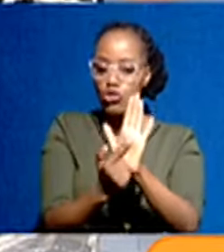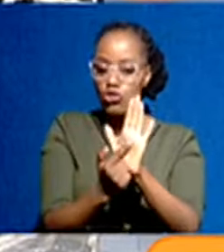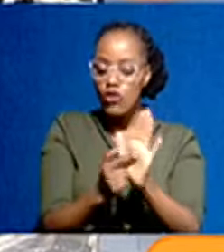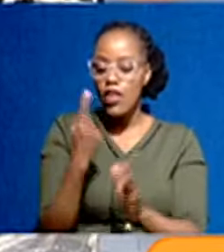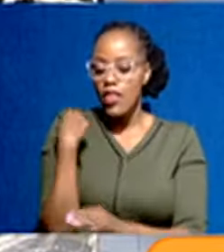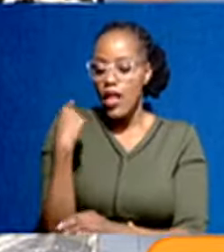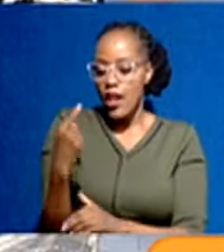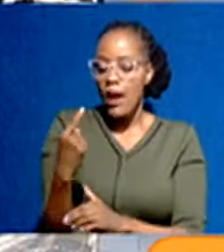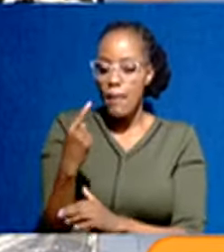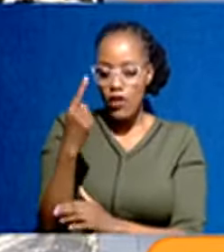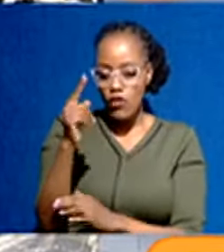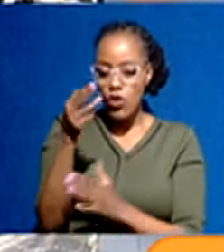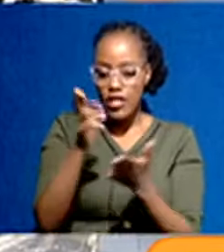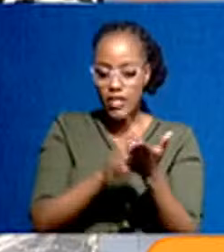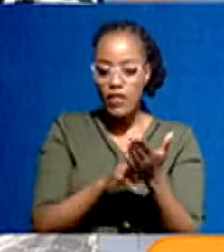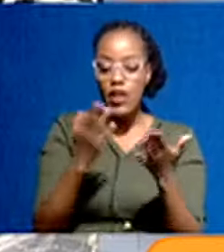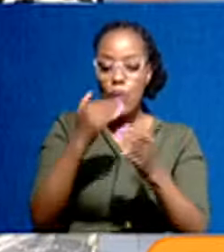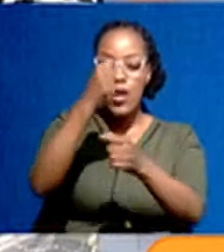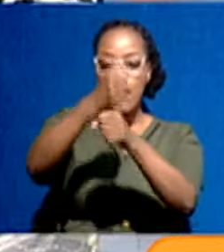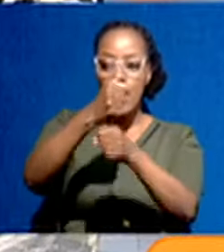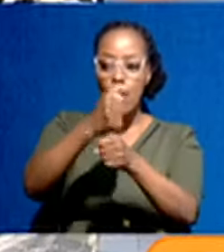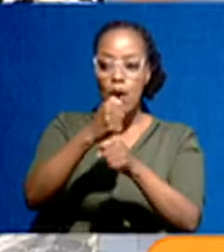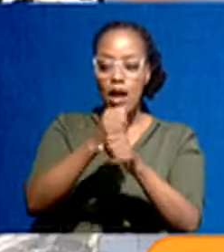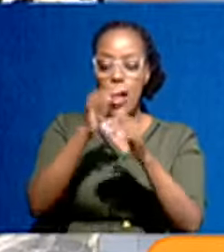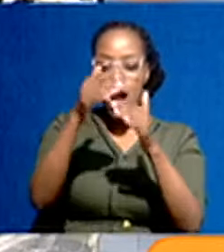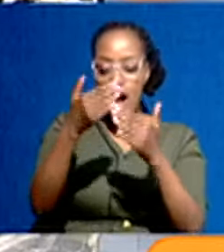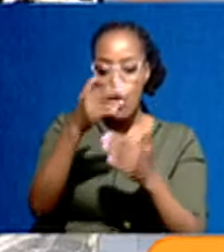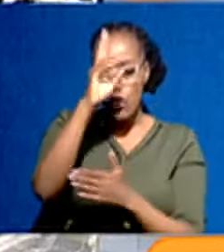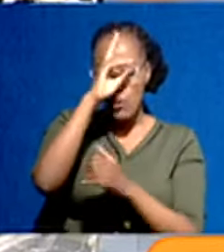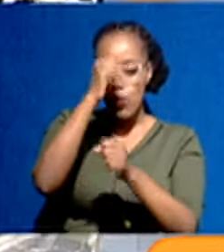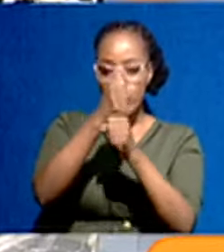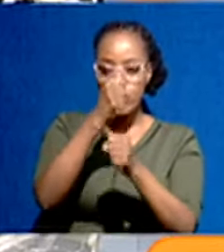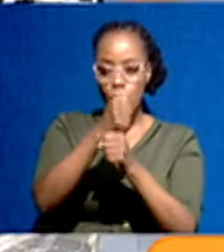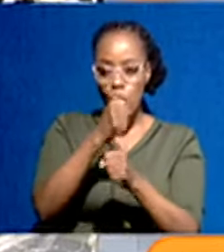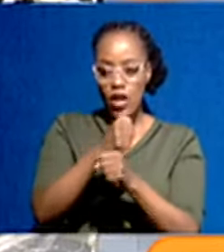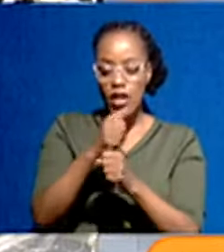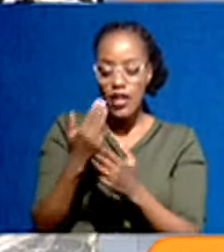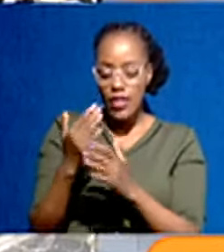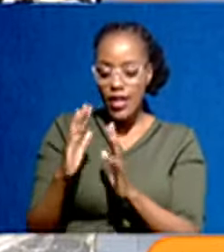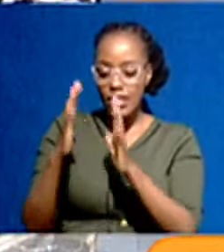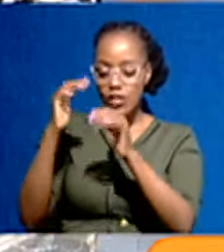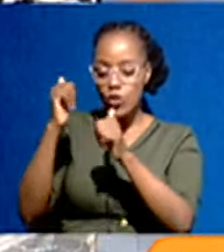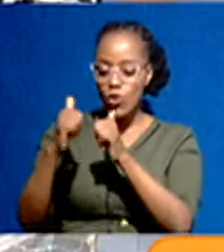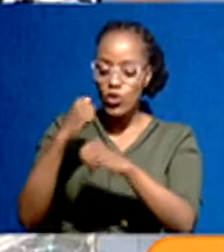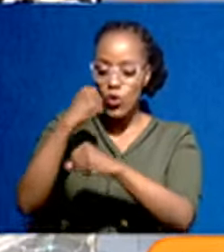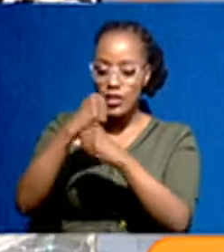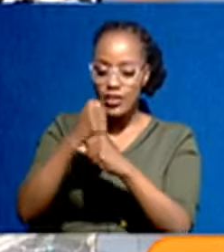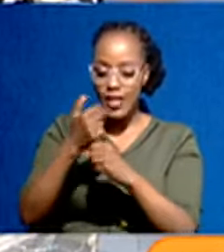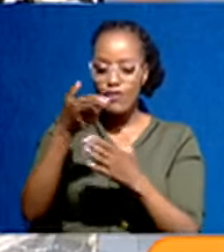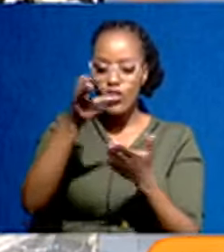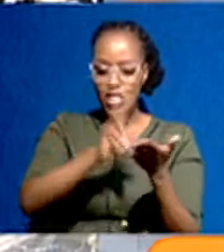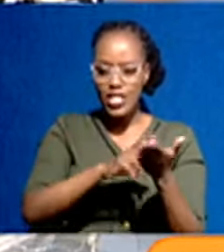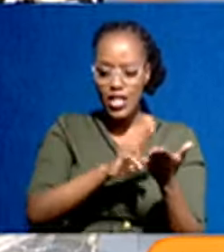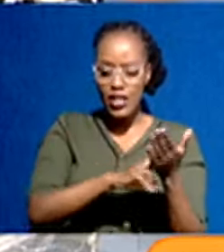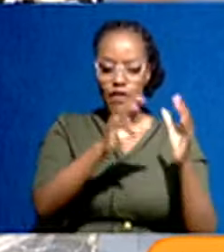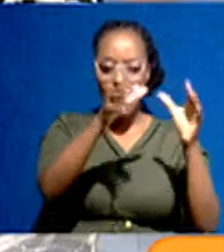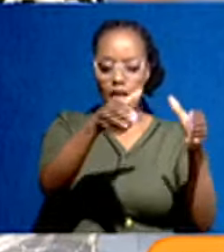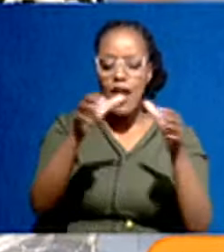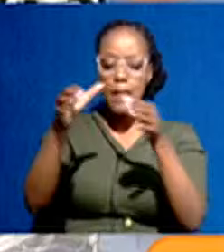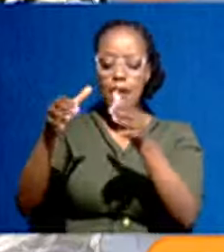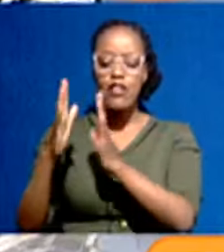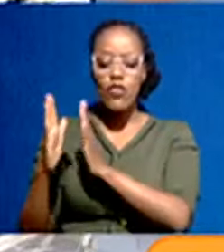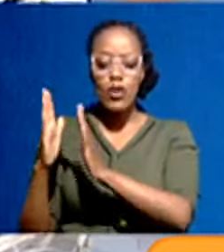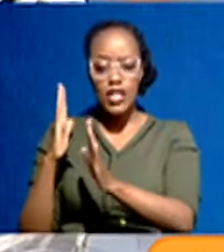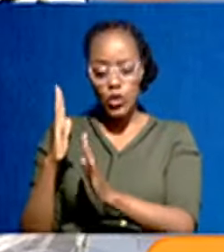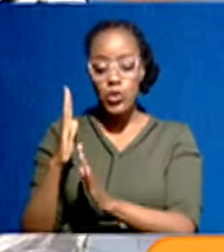ya kuhudumu na wanakohudumu kama ilivyo kwa maafisa wa polisi. Na kwenye hafla ya usajili iliyofanyika hapa jijini Nairobi, kampuni za mabawabu